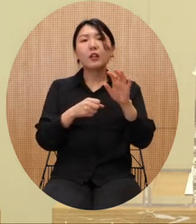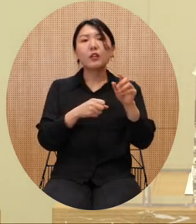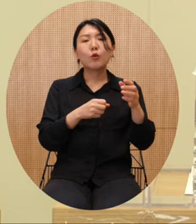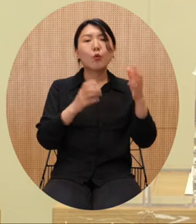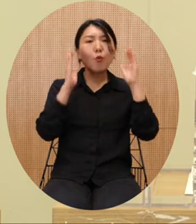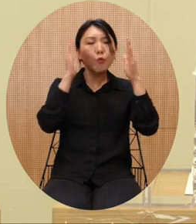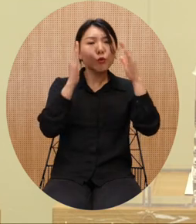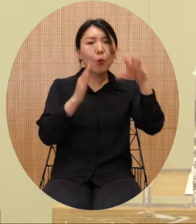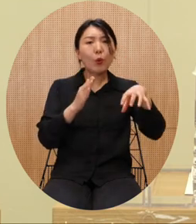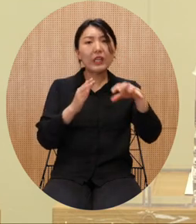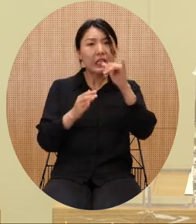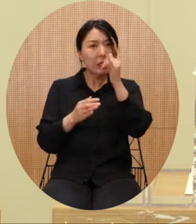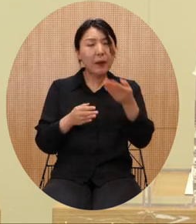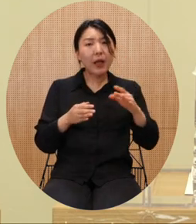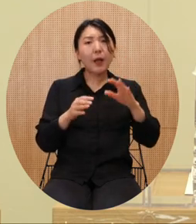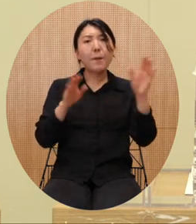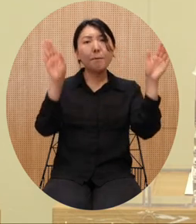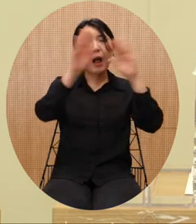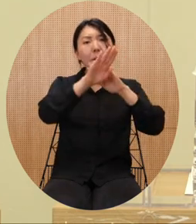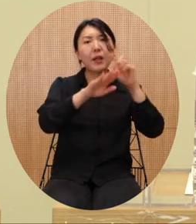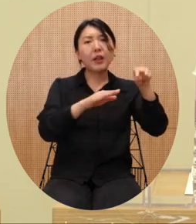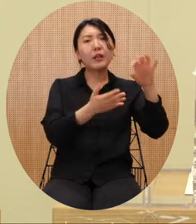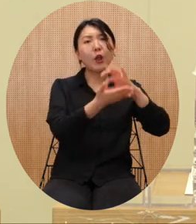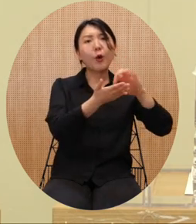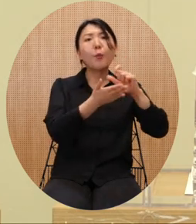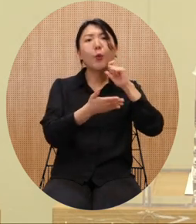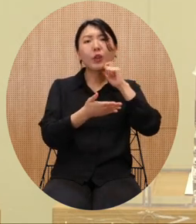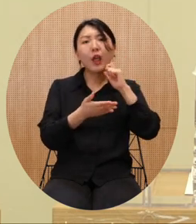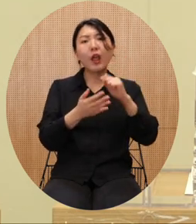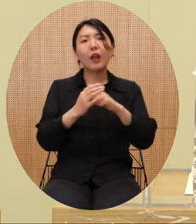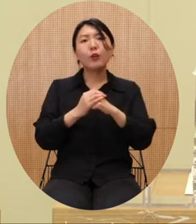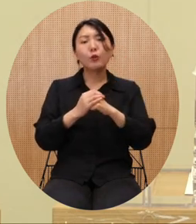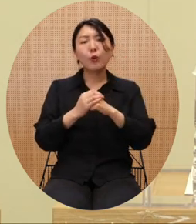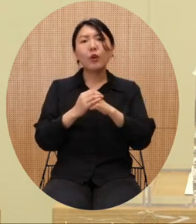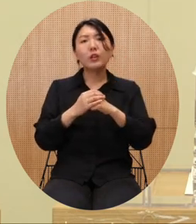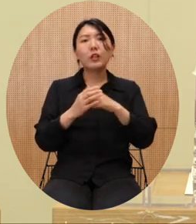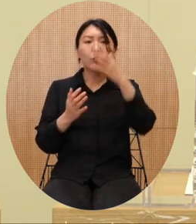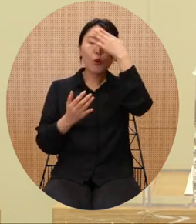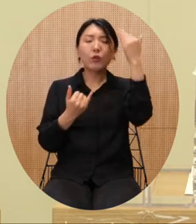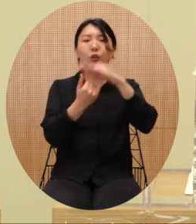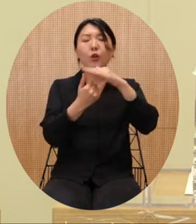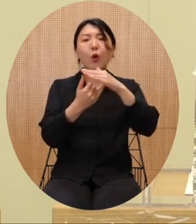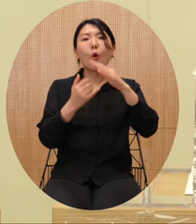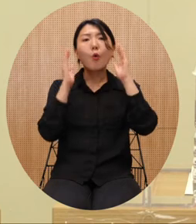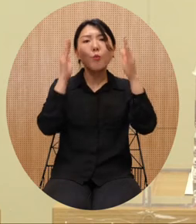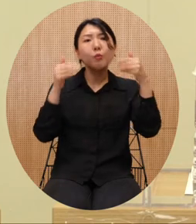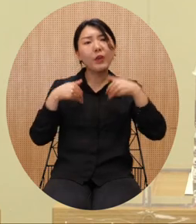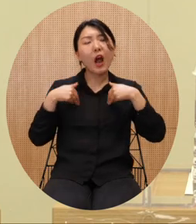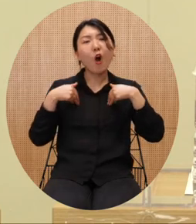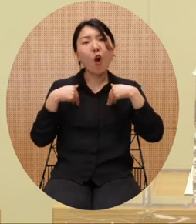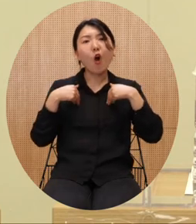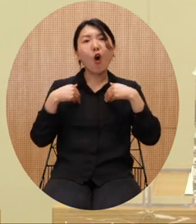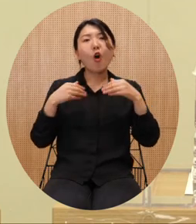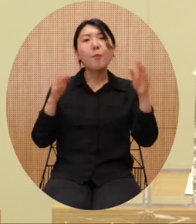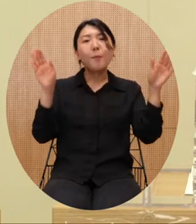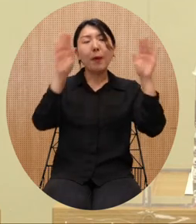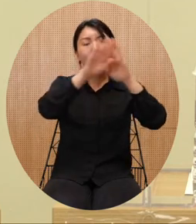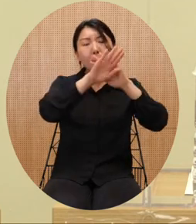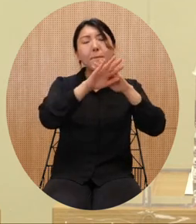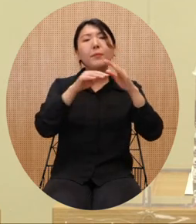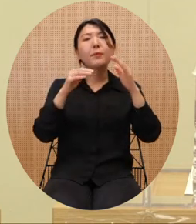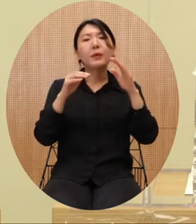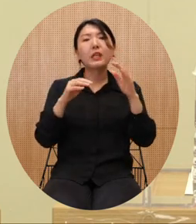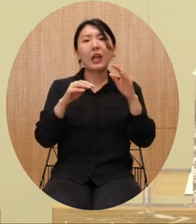주말에는 이용할 수가 없습니다. 청소년들이 공부 시간은 학교 방과 후고 주말이거든요. 그렇기 때문에 소규모